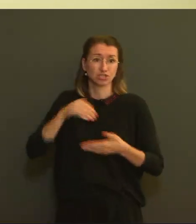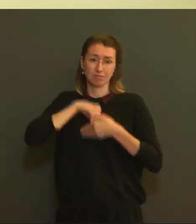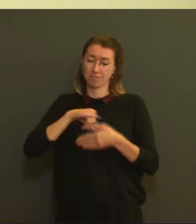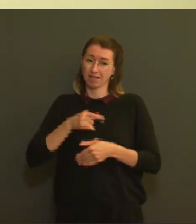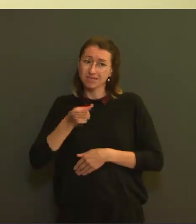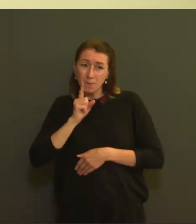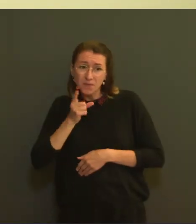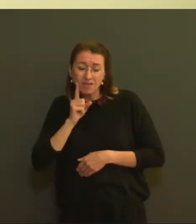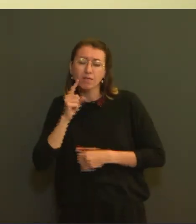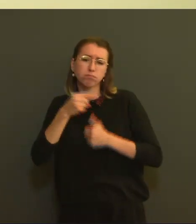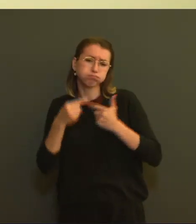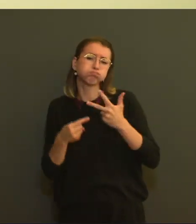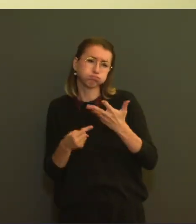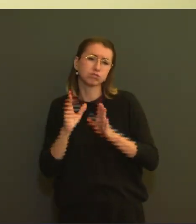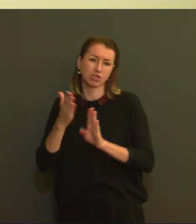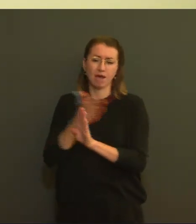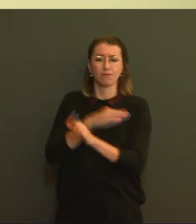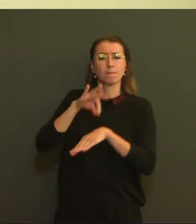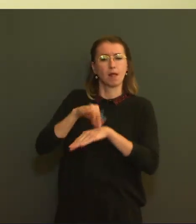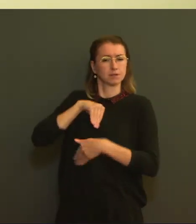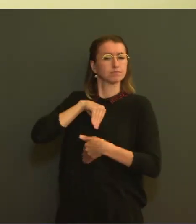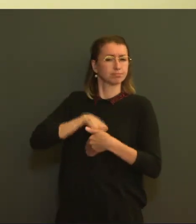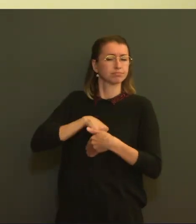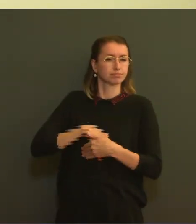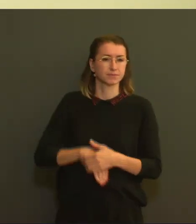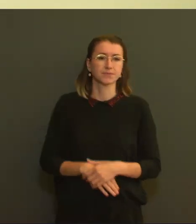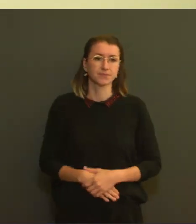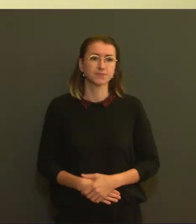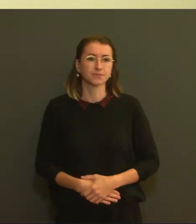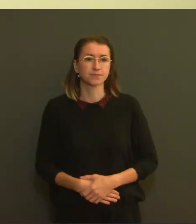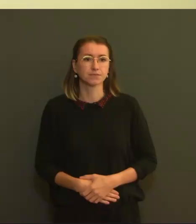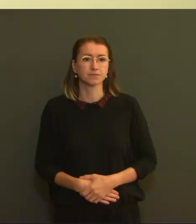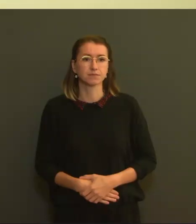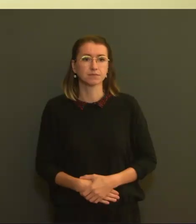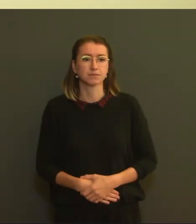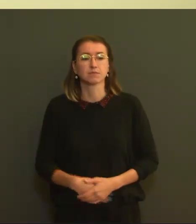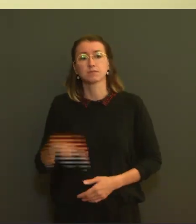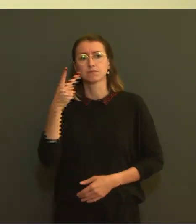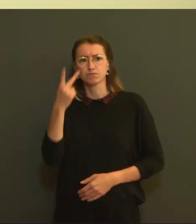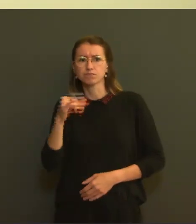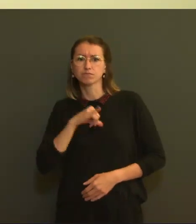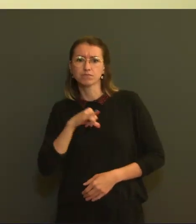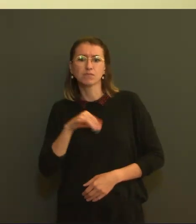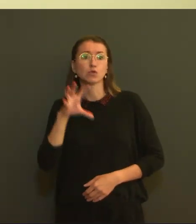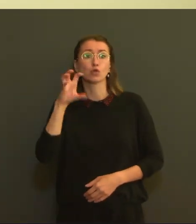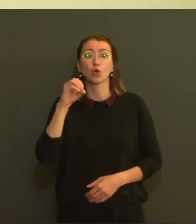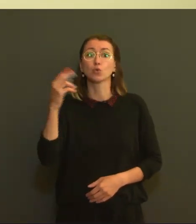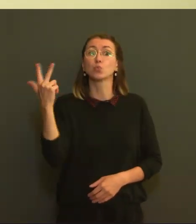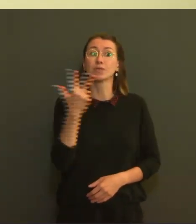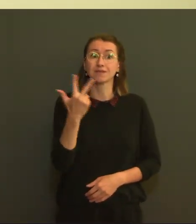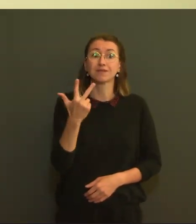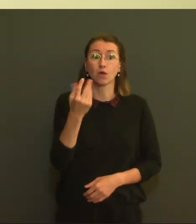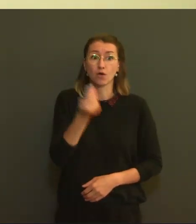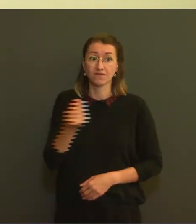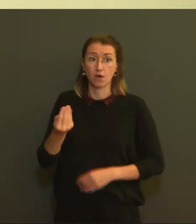Alors, des complications sévères ont été observées chez 38 enfants, soit 19% des gens